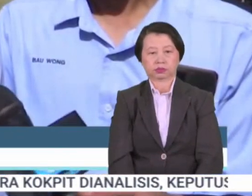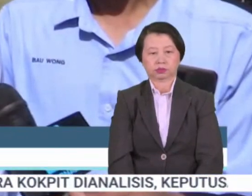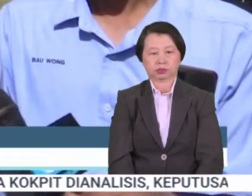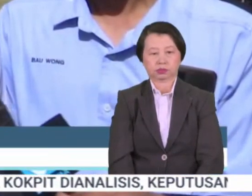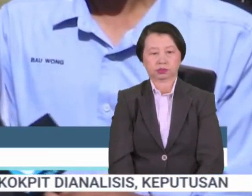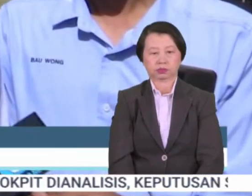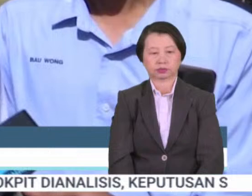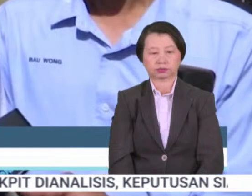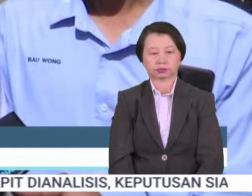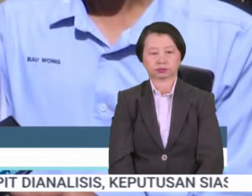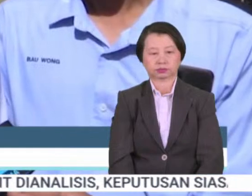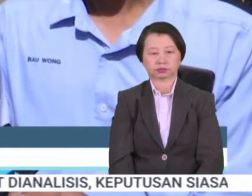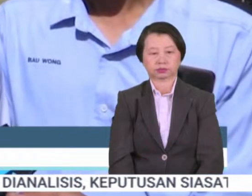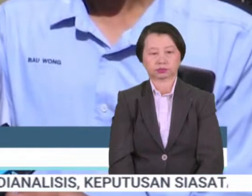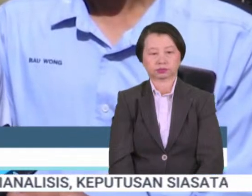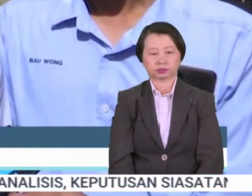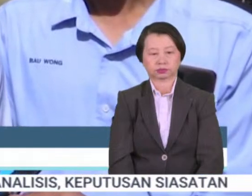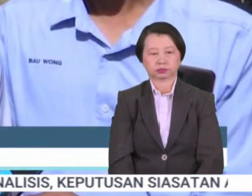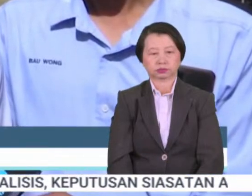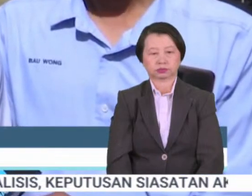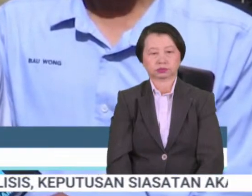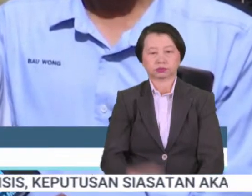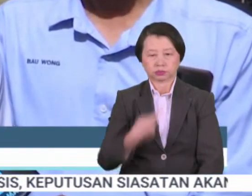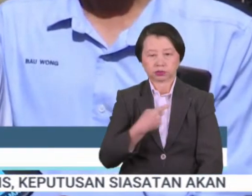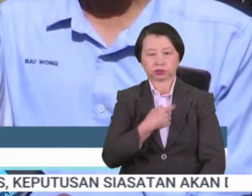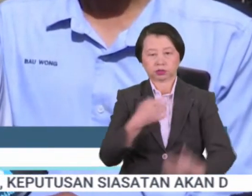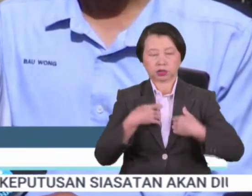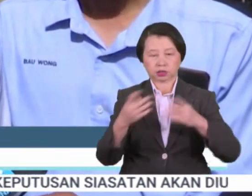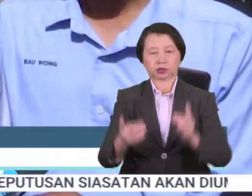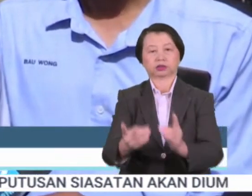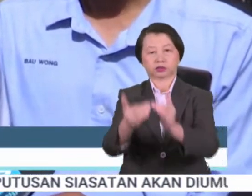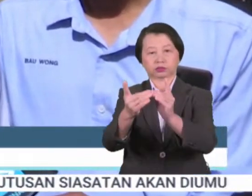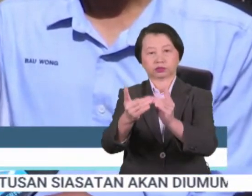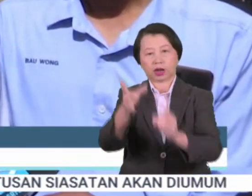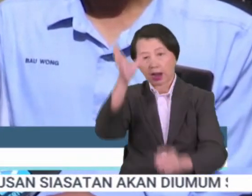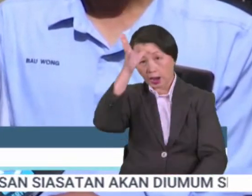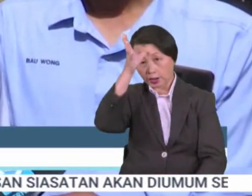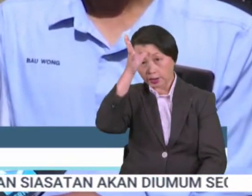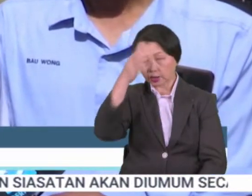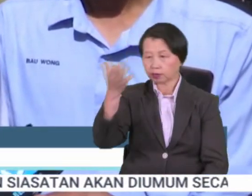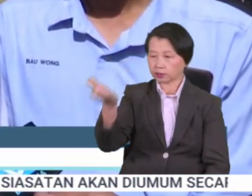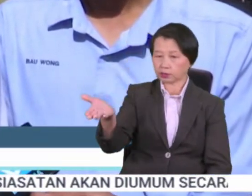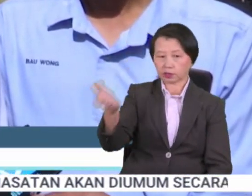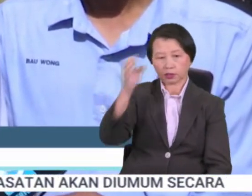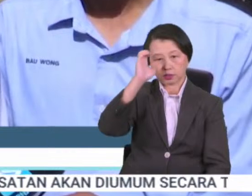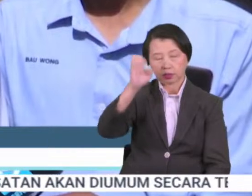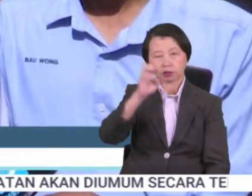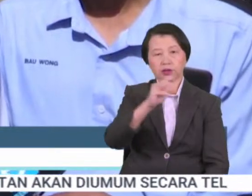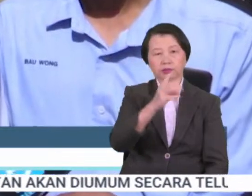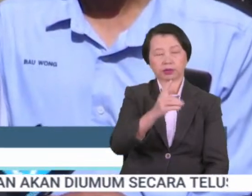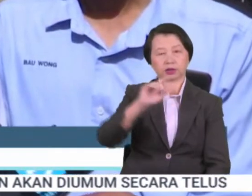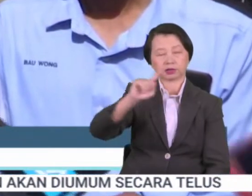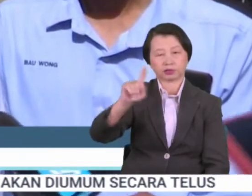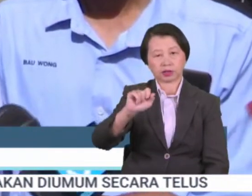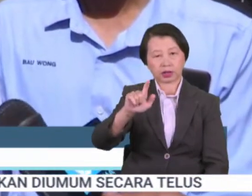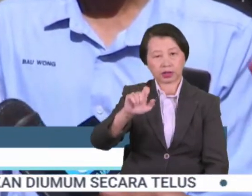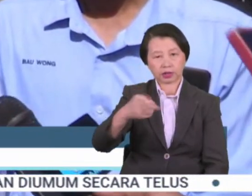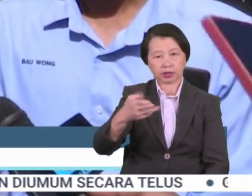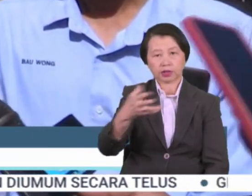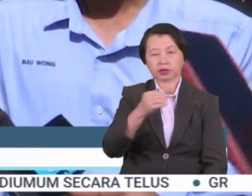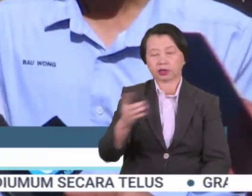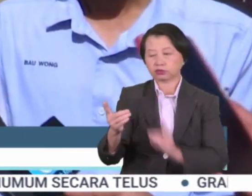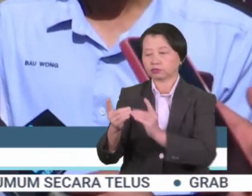mangsa Saya telah bertemu dengan ayah beliau Encik Mohamad salh dan juga Puan Jamilah